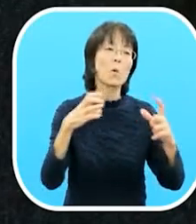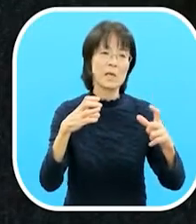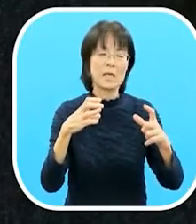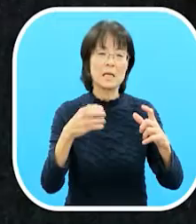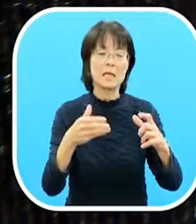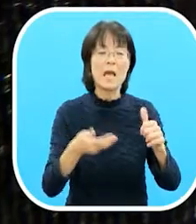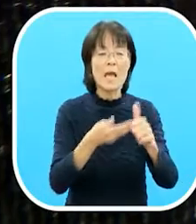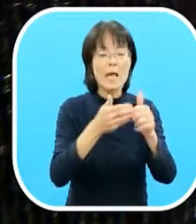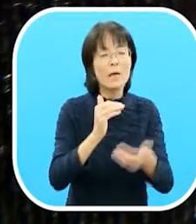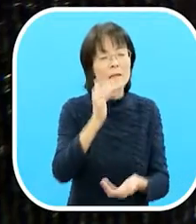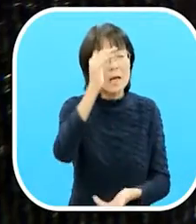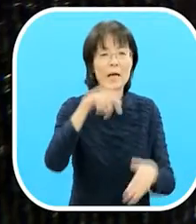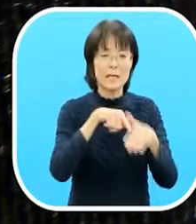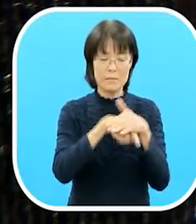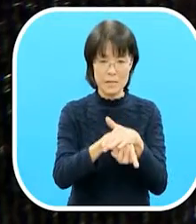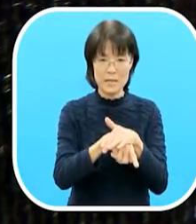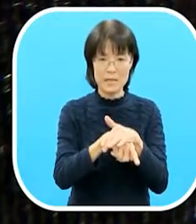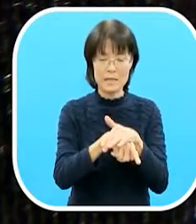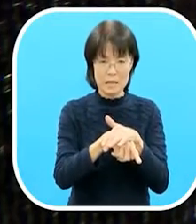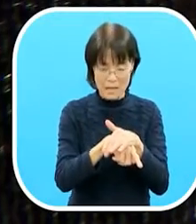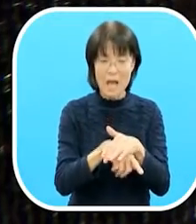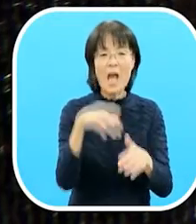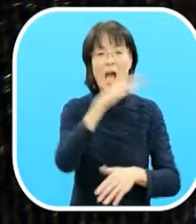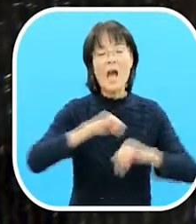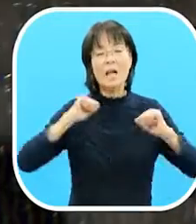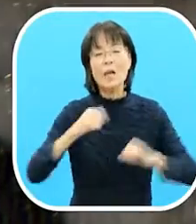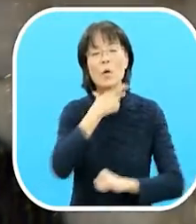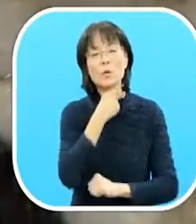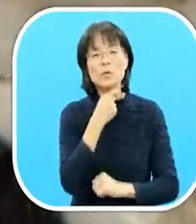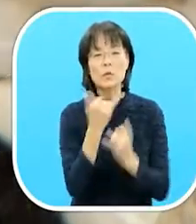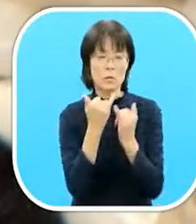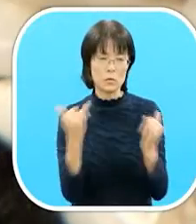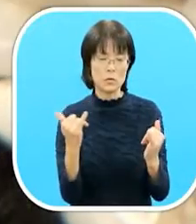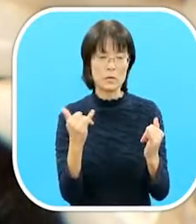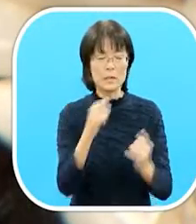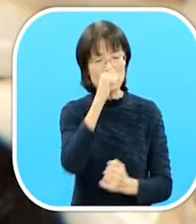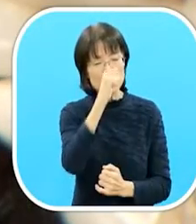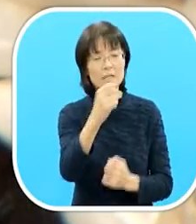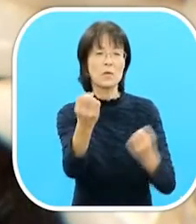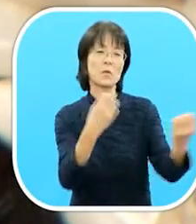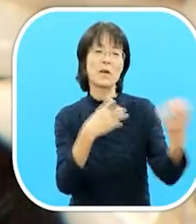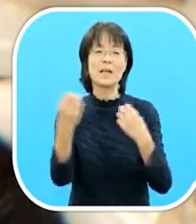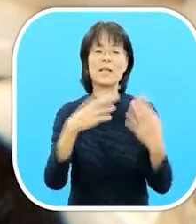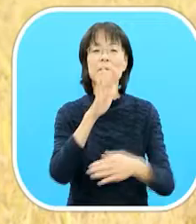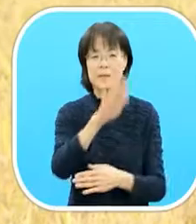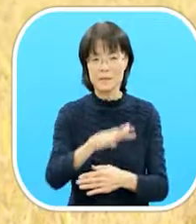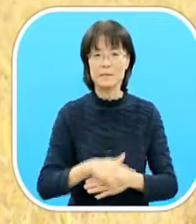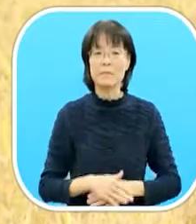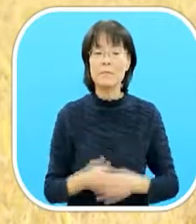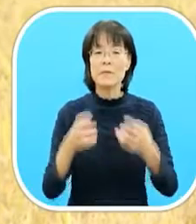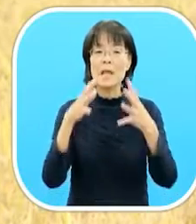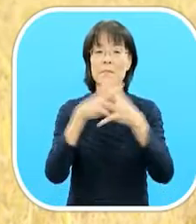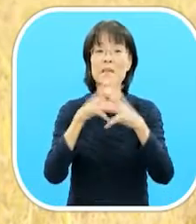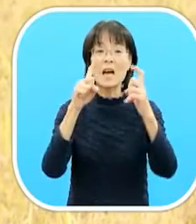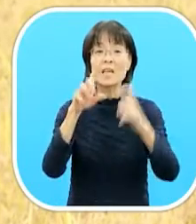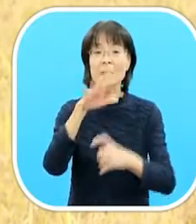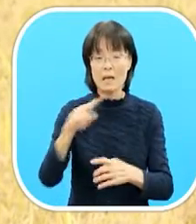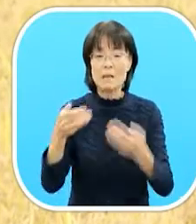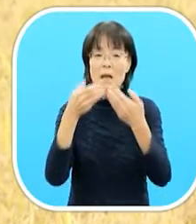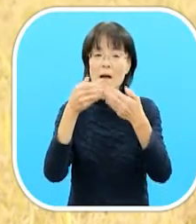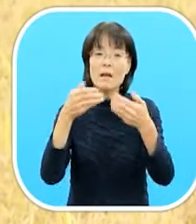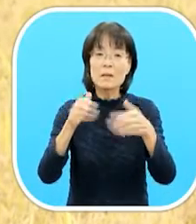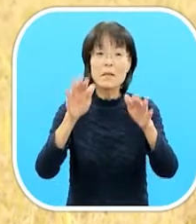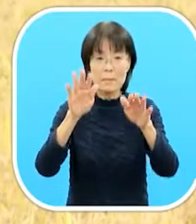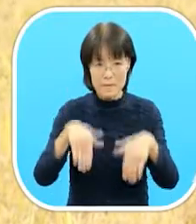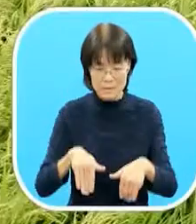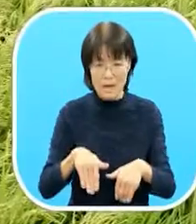い、 栄養価の高い胚芽が大きいということで健康志向の方に大変好評を得ております。宮城県で開発